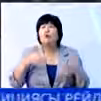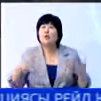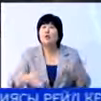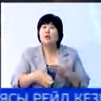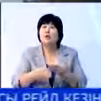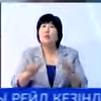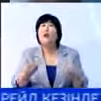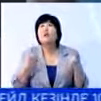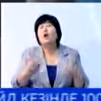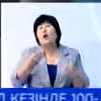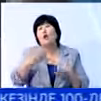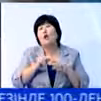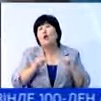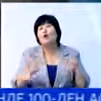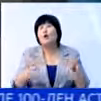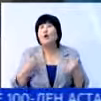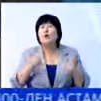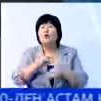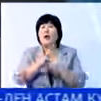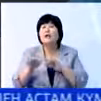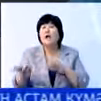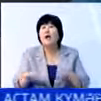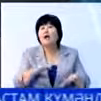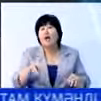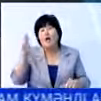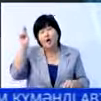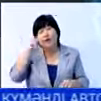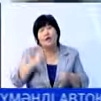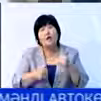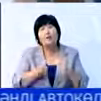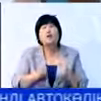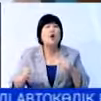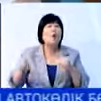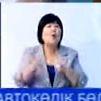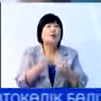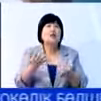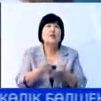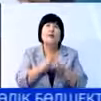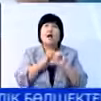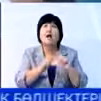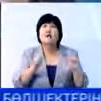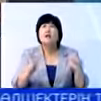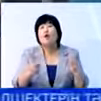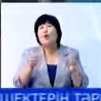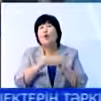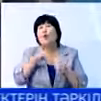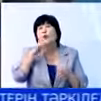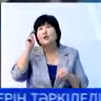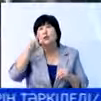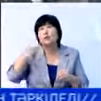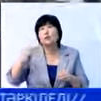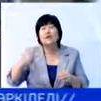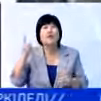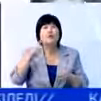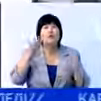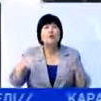зор. Ұлағатты ұстаздың құрметіне арналған шара соңында білім бәсекесінде оза шапқандар марапатталды. 10-шы сынып оқушылар арасында